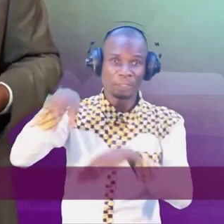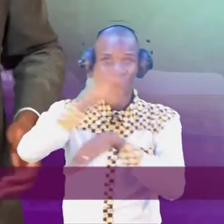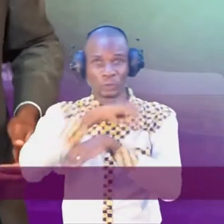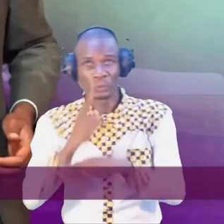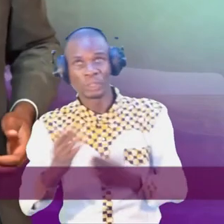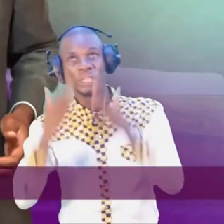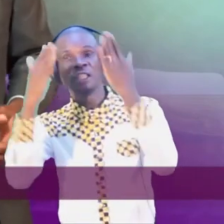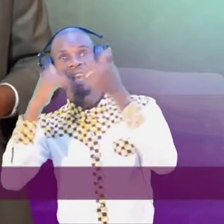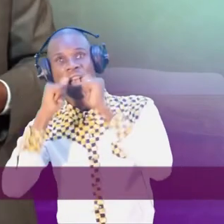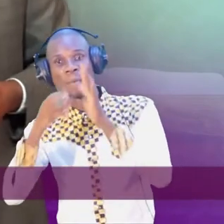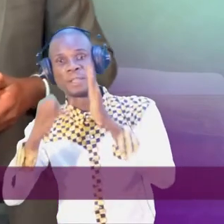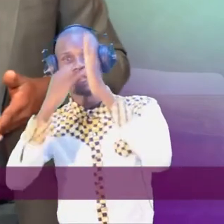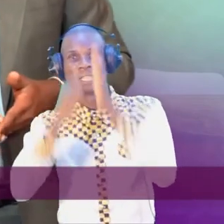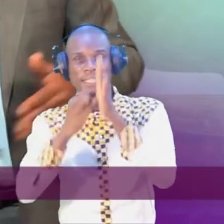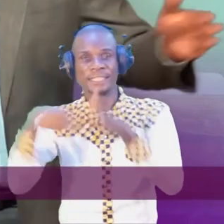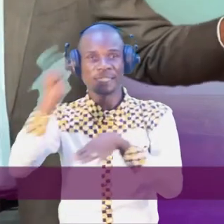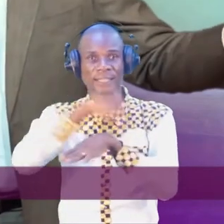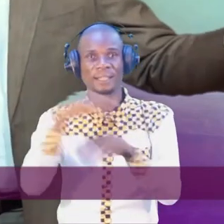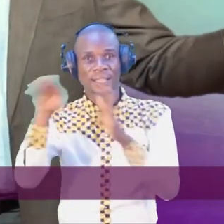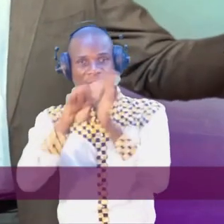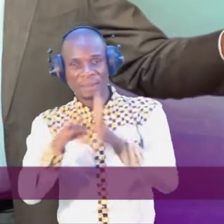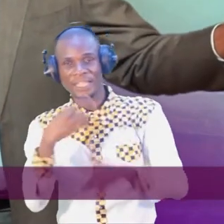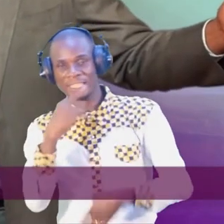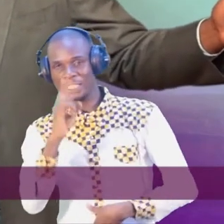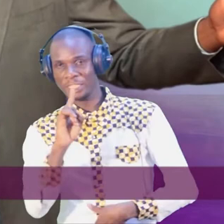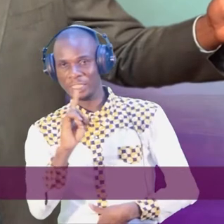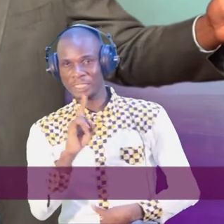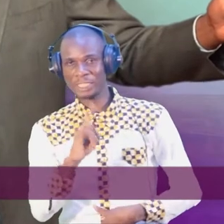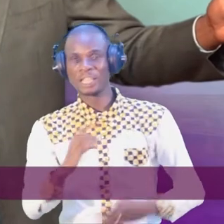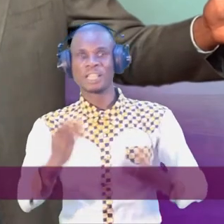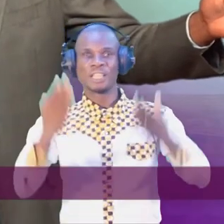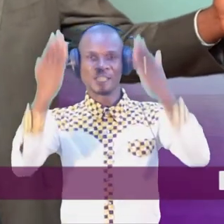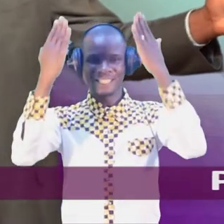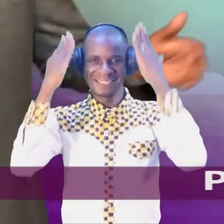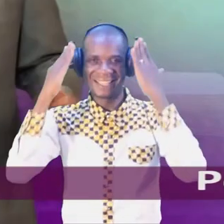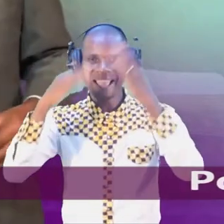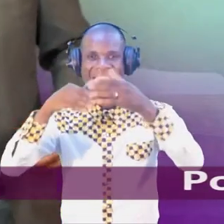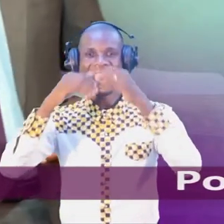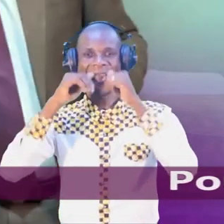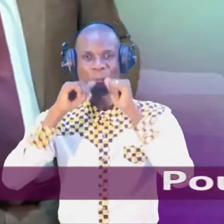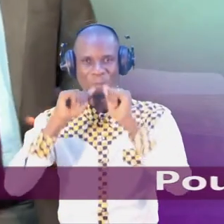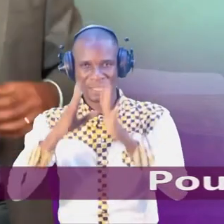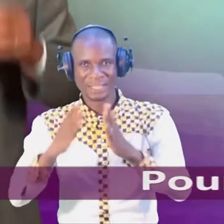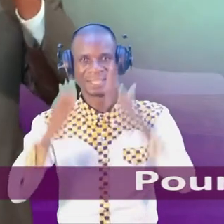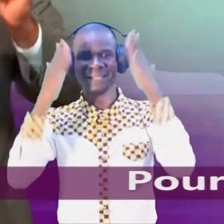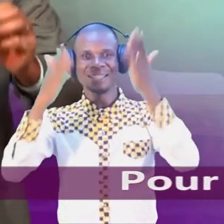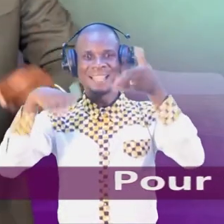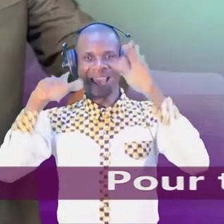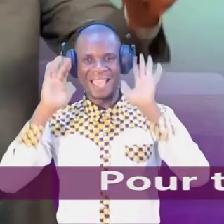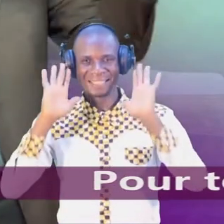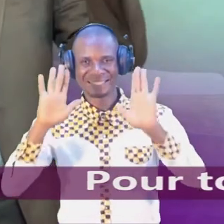Je, ni siku ya kwanza au siku ya sita? Hapana. Biblia